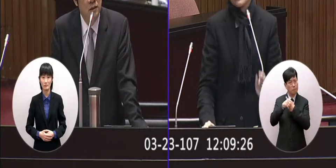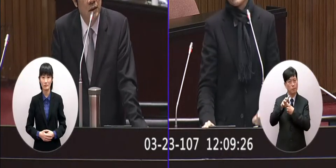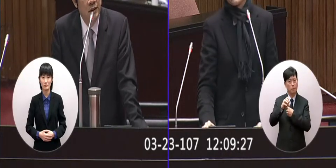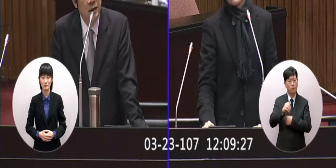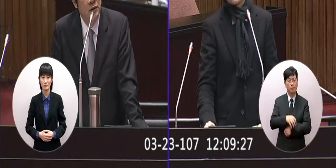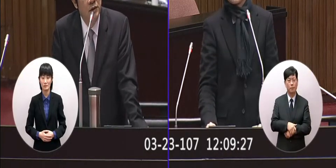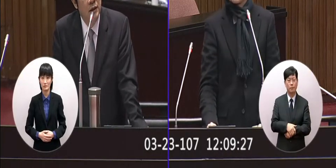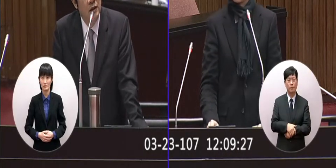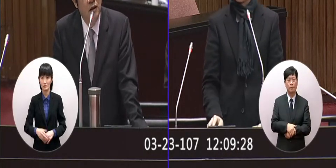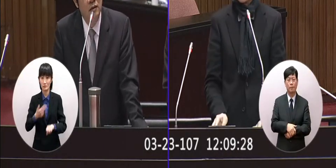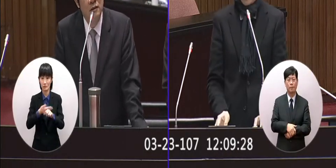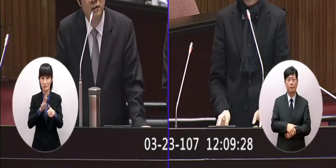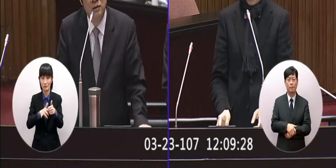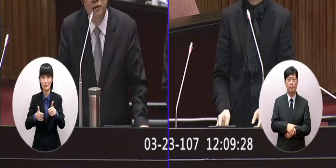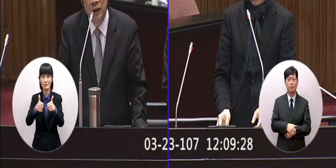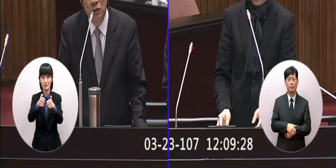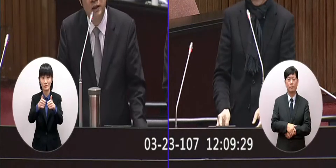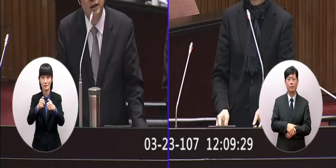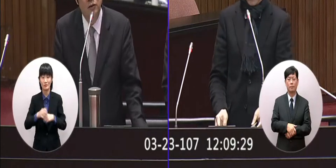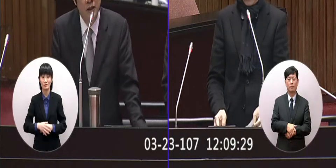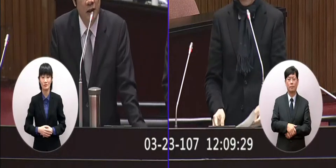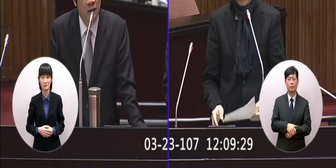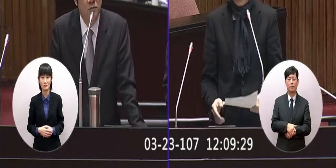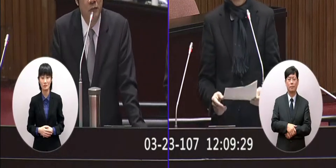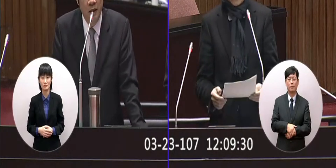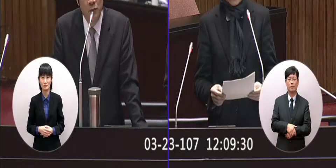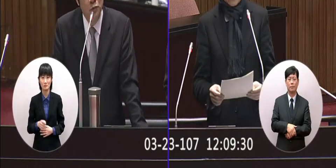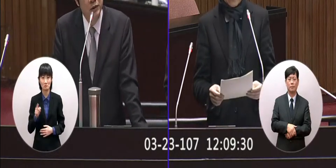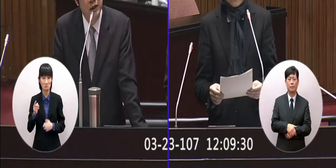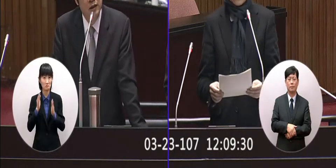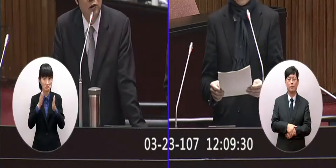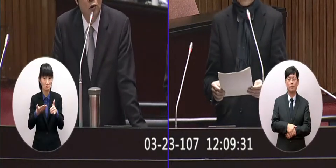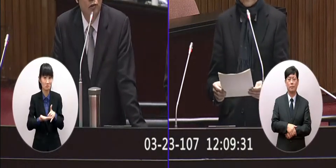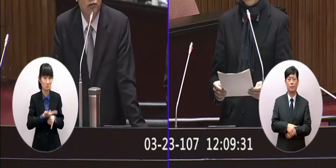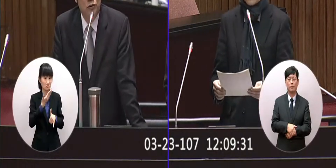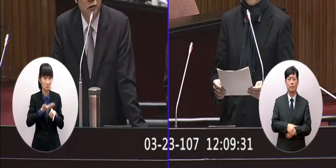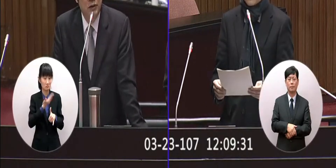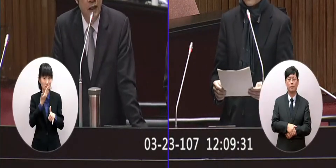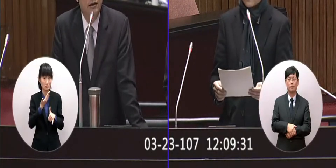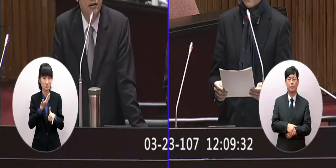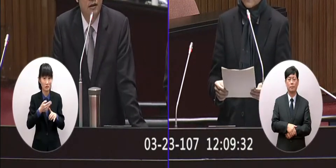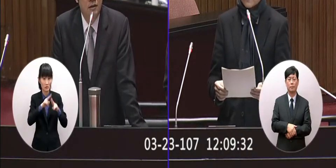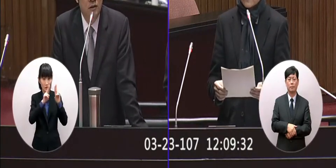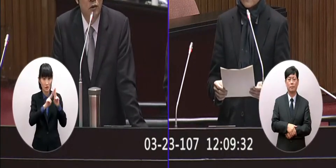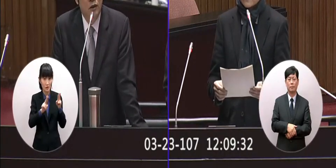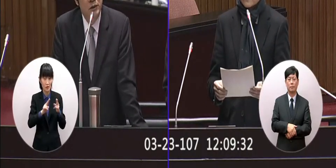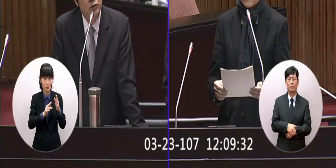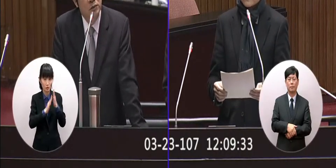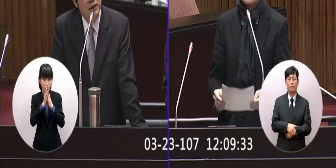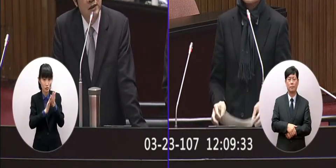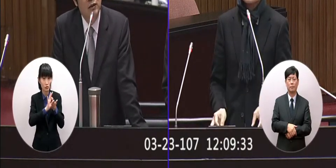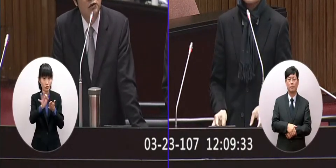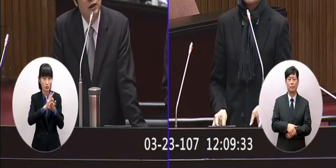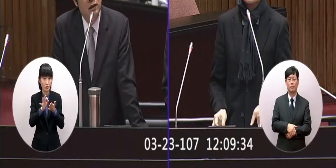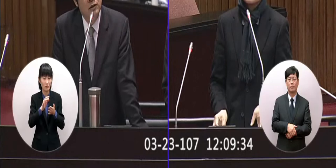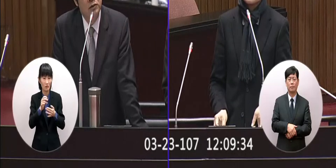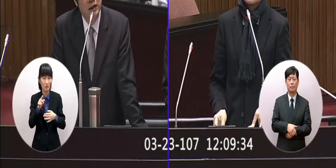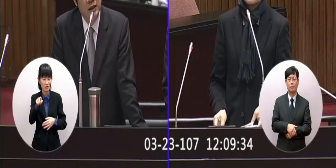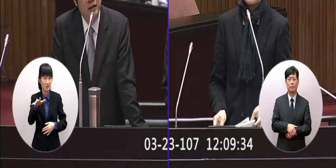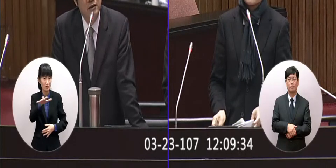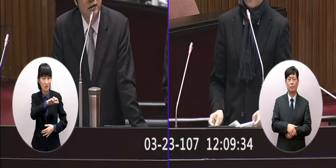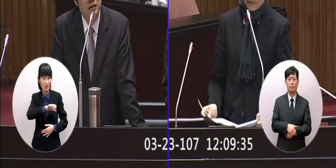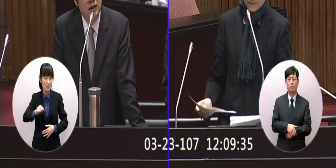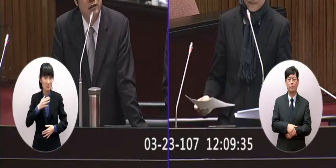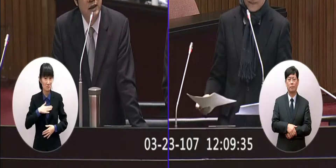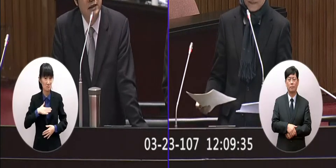划？ 是，感谢罗委员。罗委员恐怕对北部的供需电情况没有全盘掌握了，